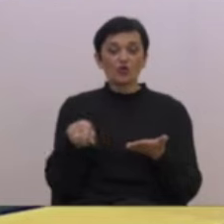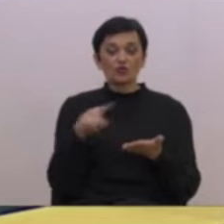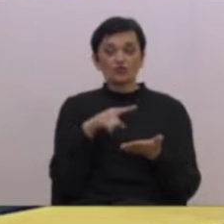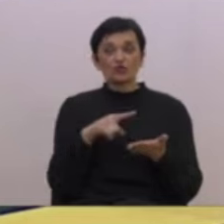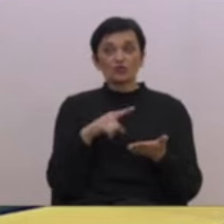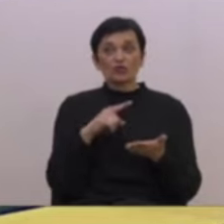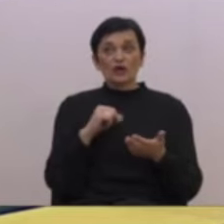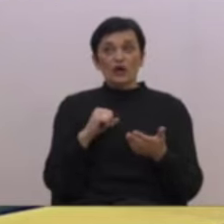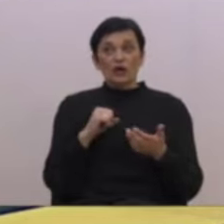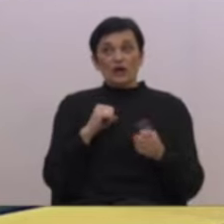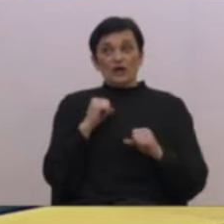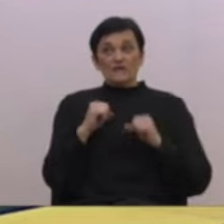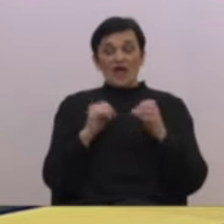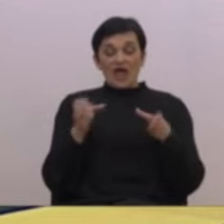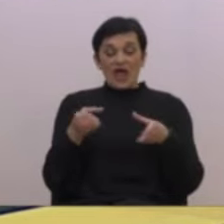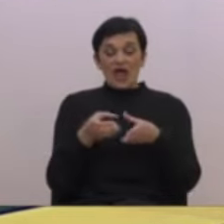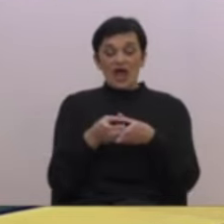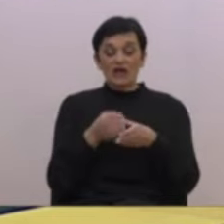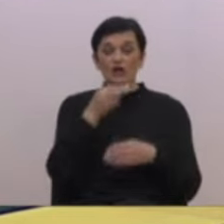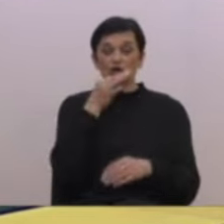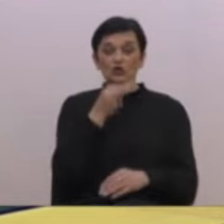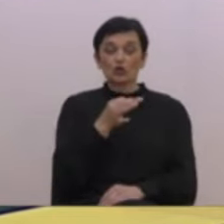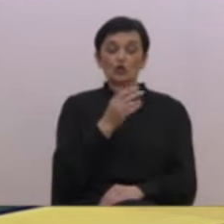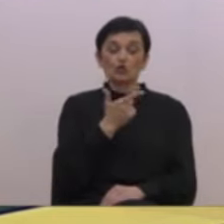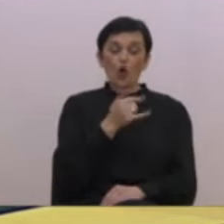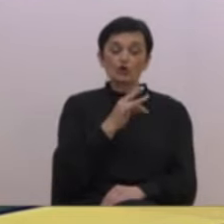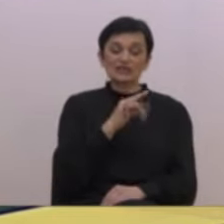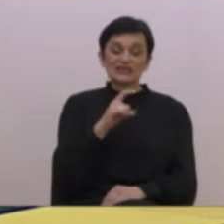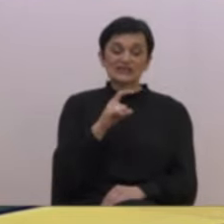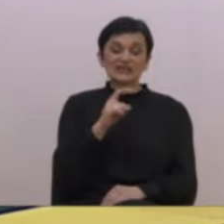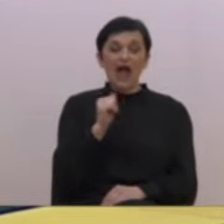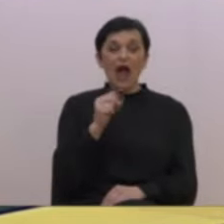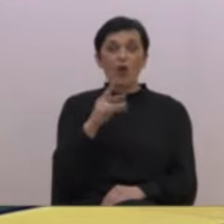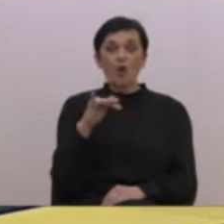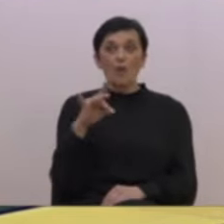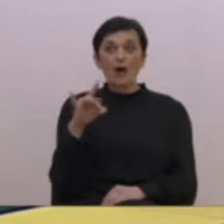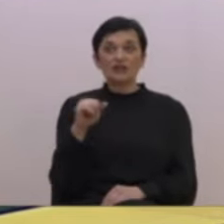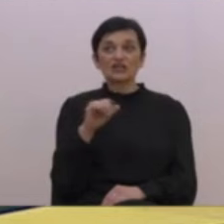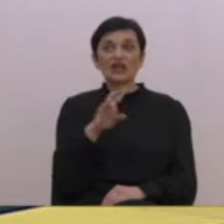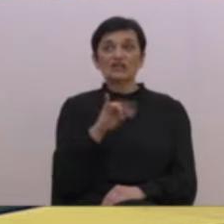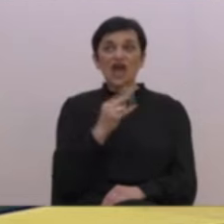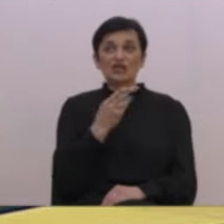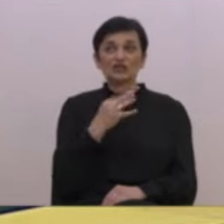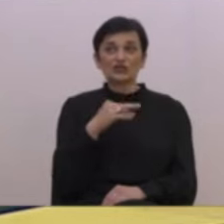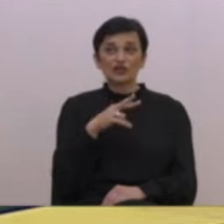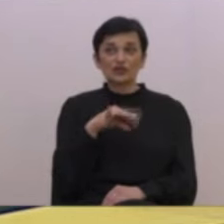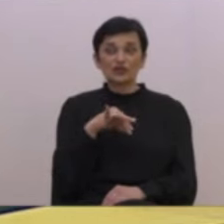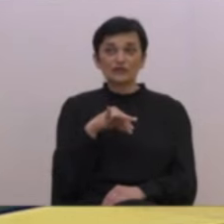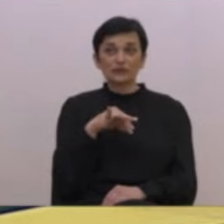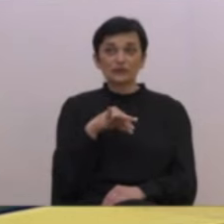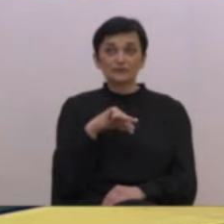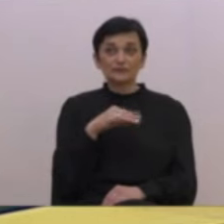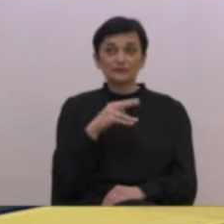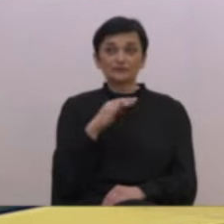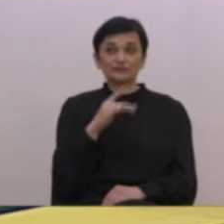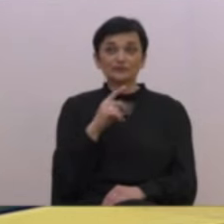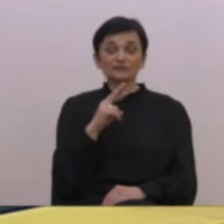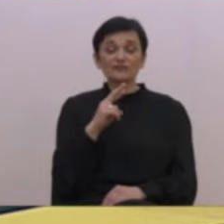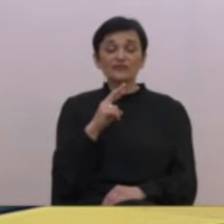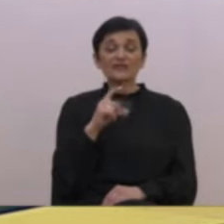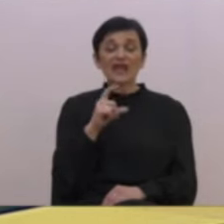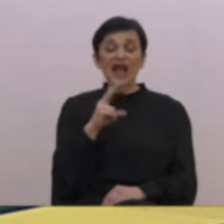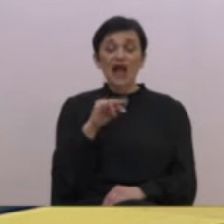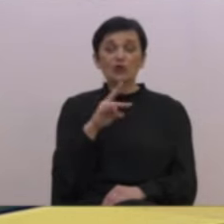ერთად უპასუხოთ. თეონ აკუბარდიამ, ბატონ როვან გოცრიძემ, ანა ნასლიშვილმა და ხატია